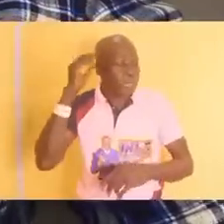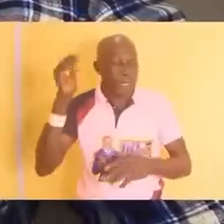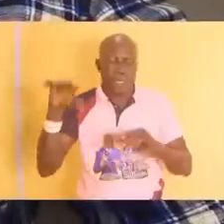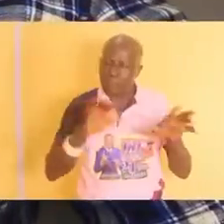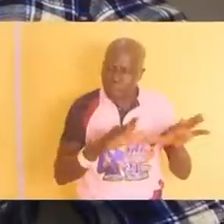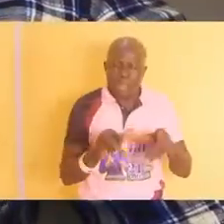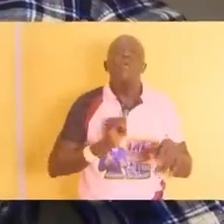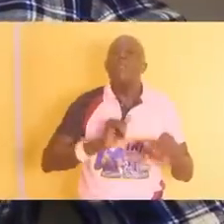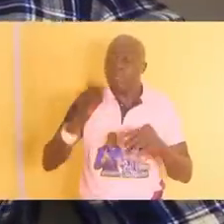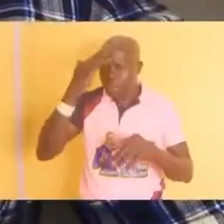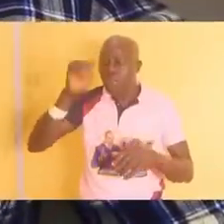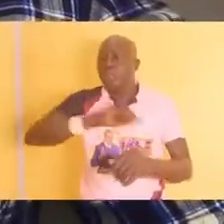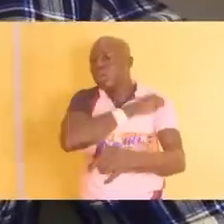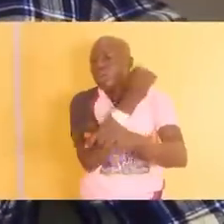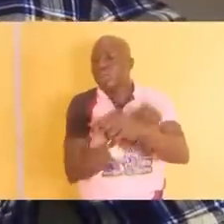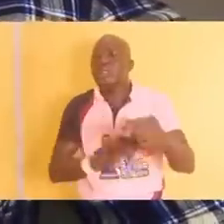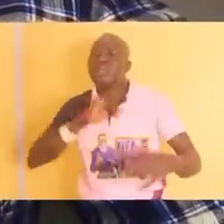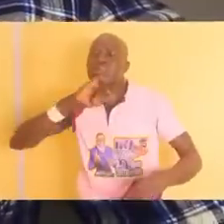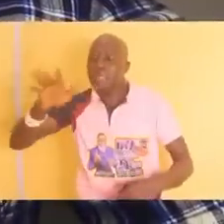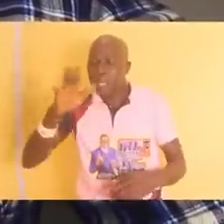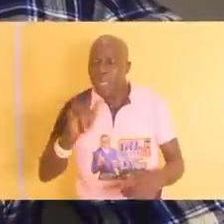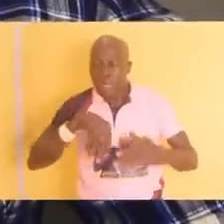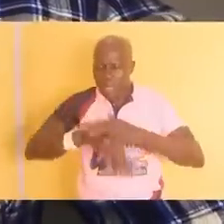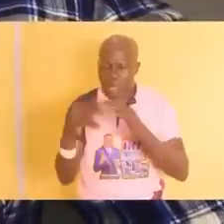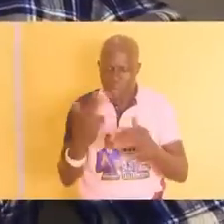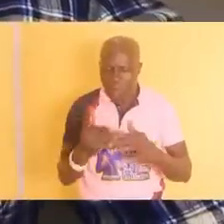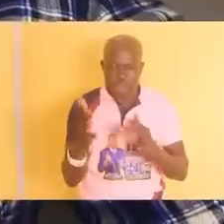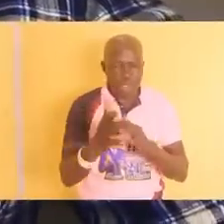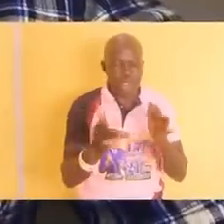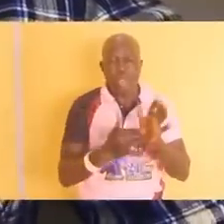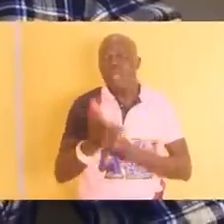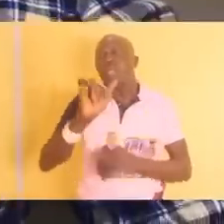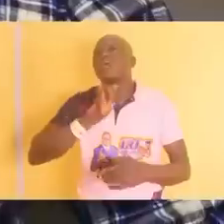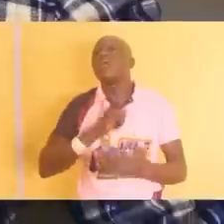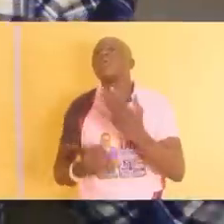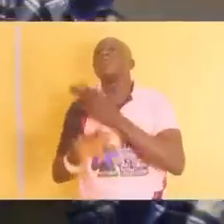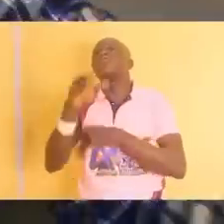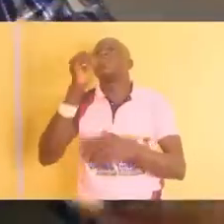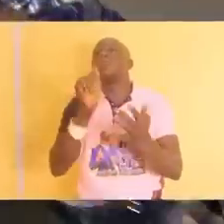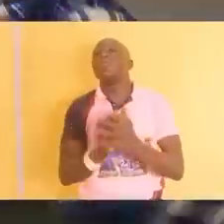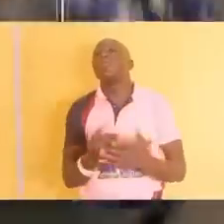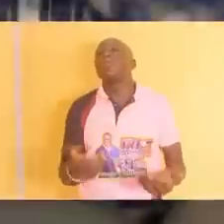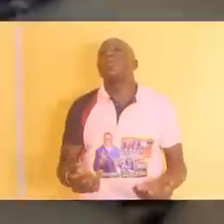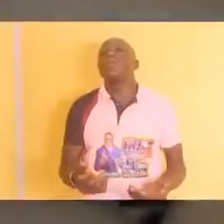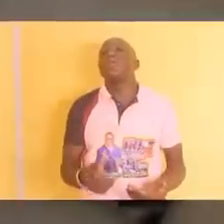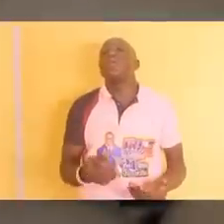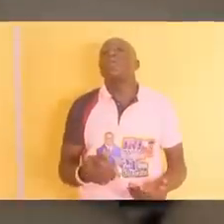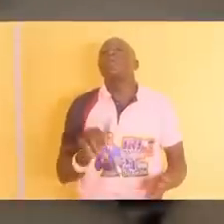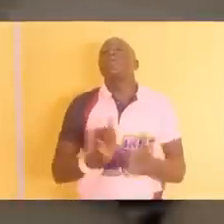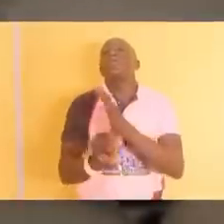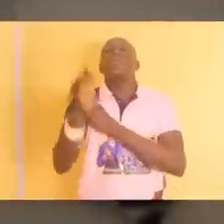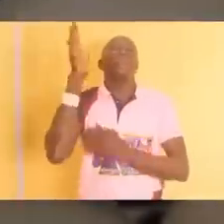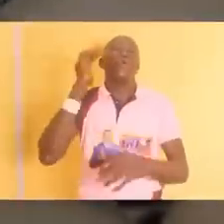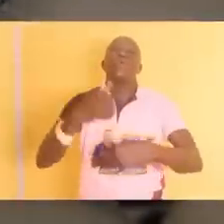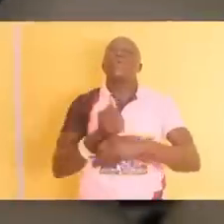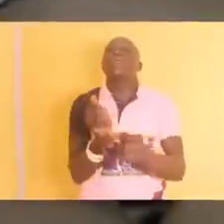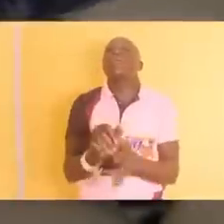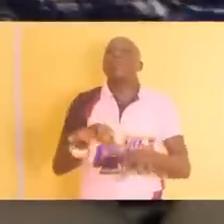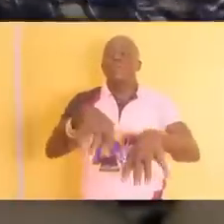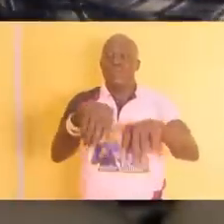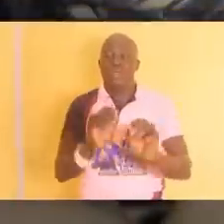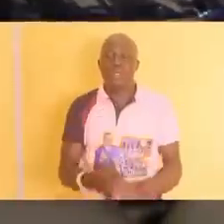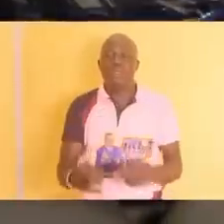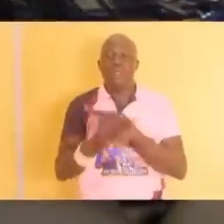you want to hear the beat you know his authority in the name of Jesus God should mo ní kọ́ náà kọ́ dẹ́lẹ̀ fún mi ó ti